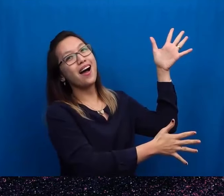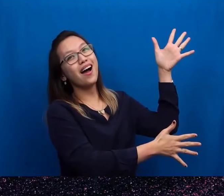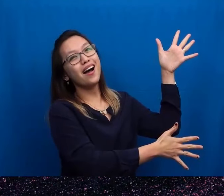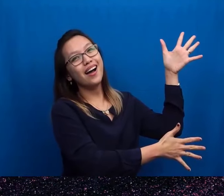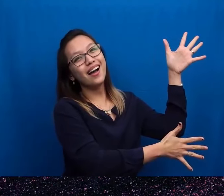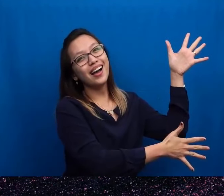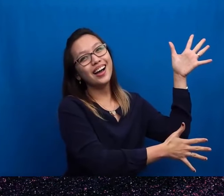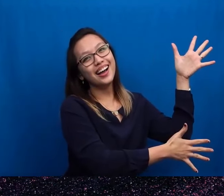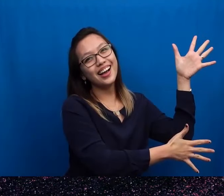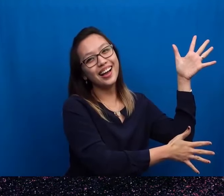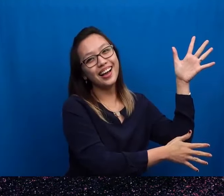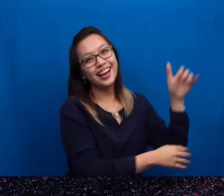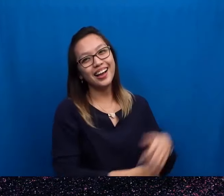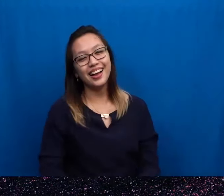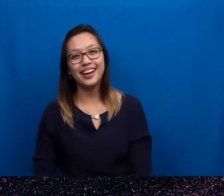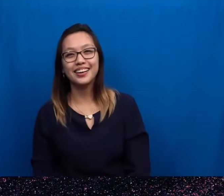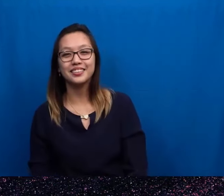Bapa.